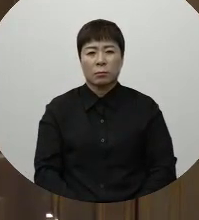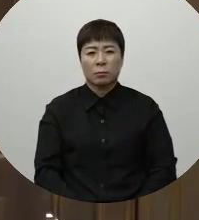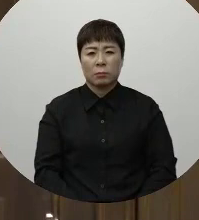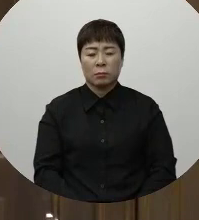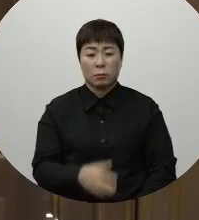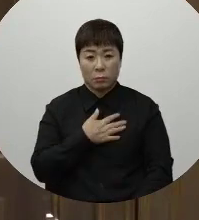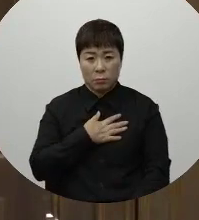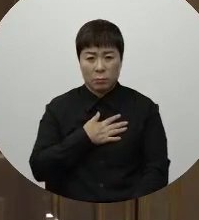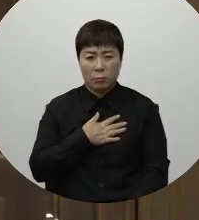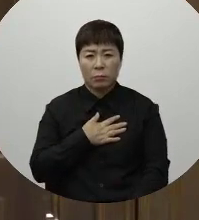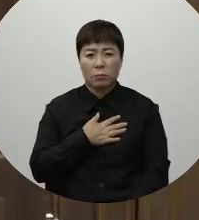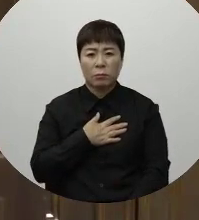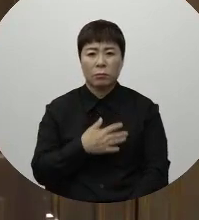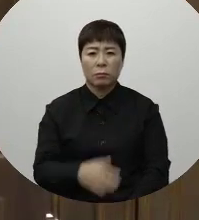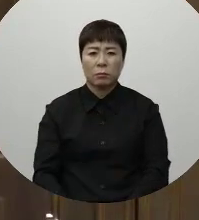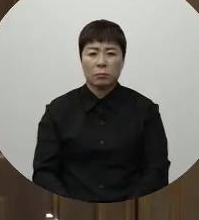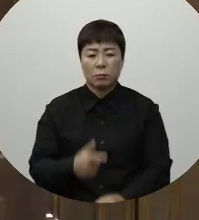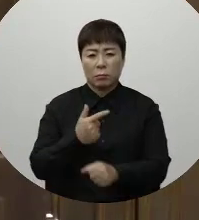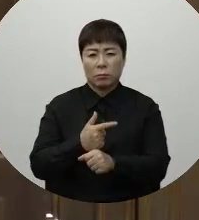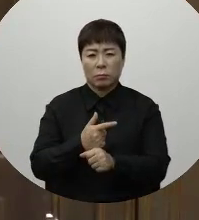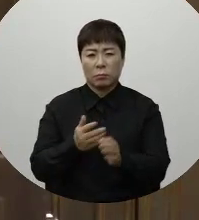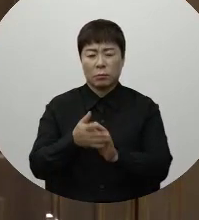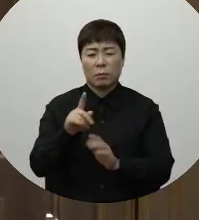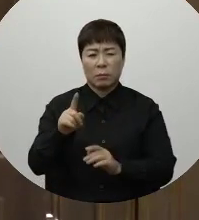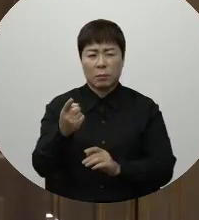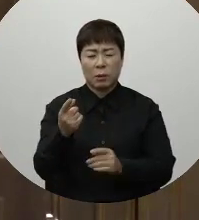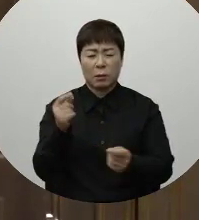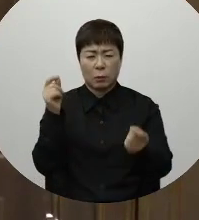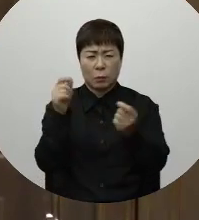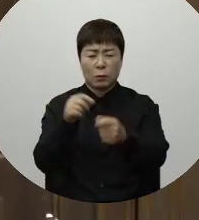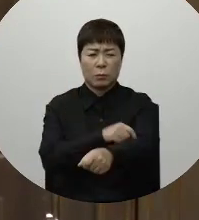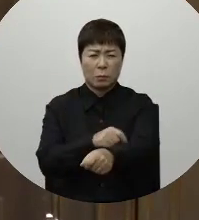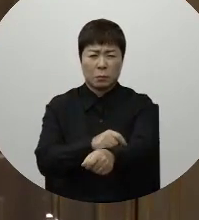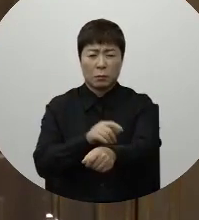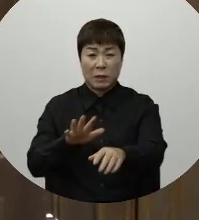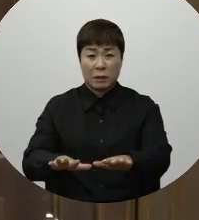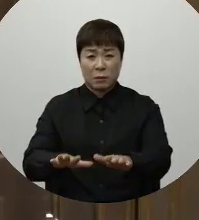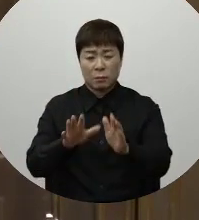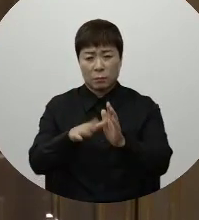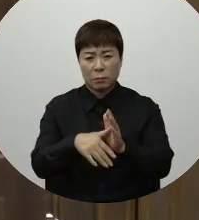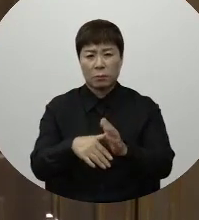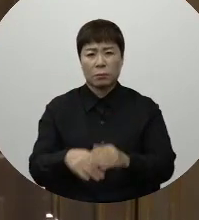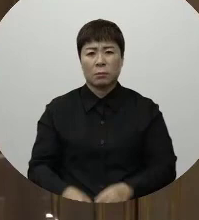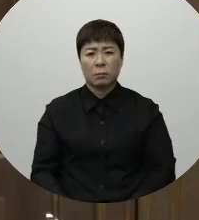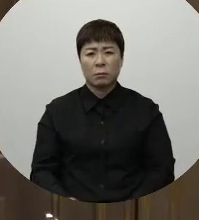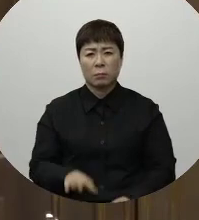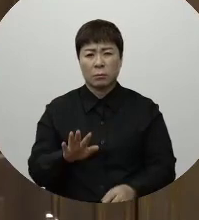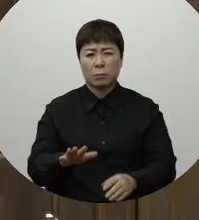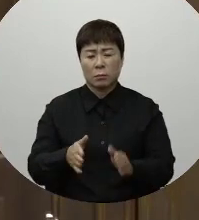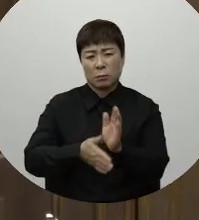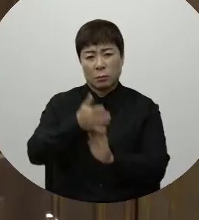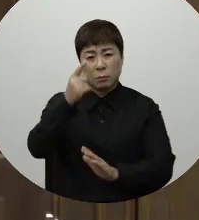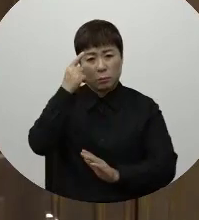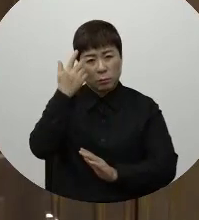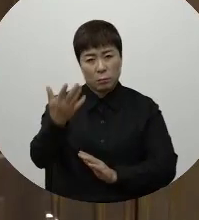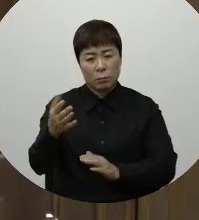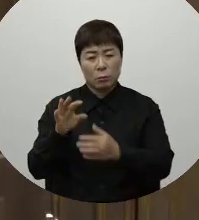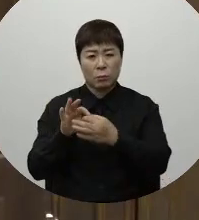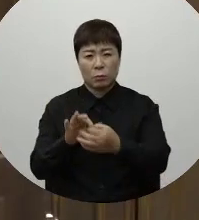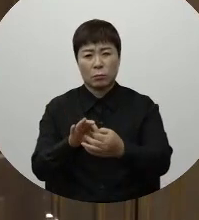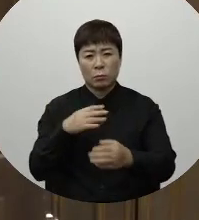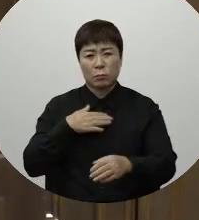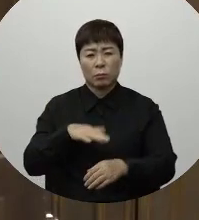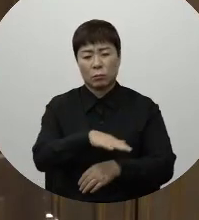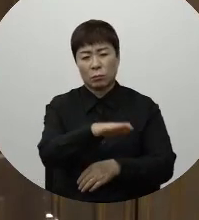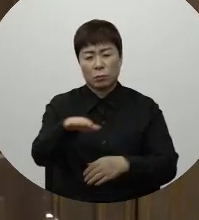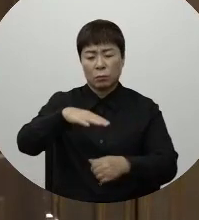본의원은 남양주시의 백만 특례시 도약을 향한 이 시점에서 이번 시정질문을 통해 우리 시 현안에